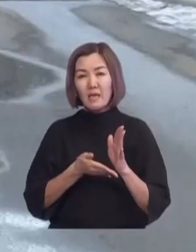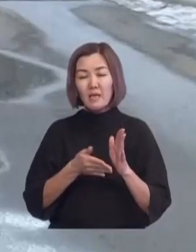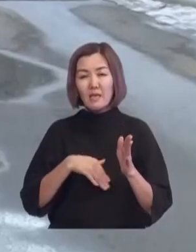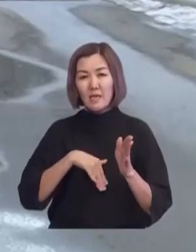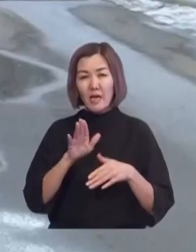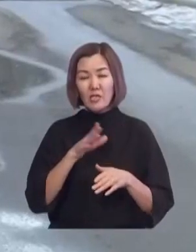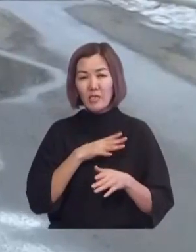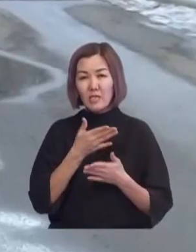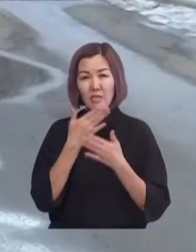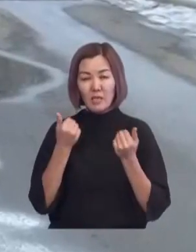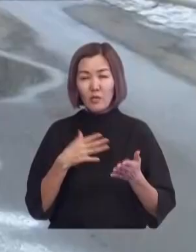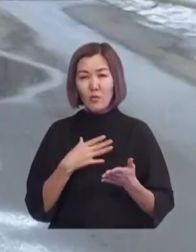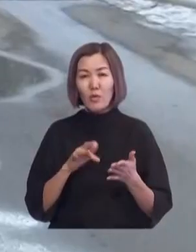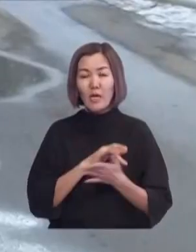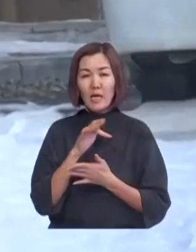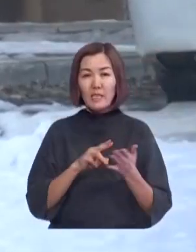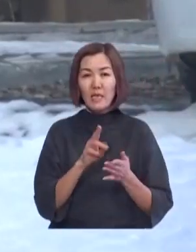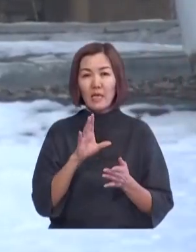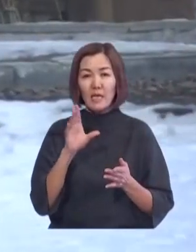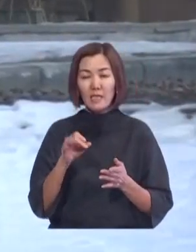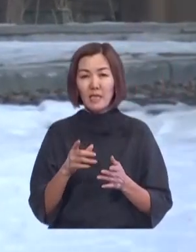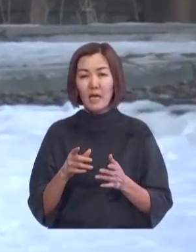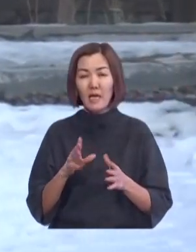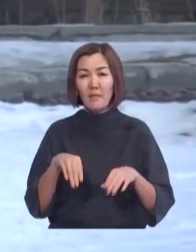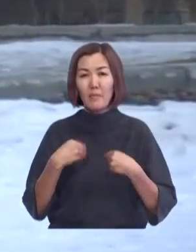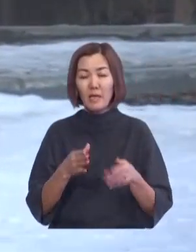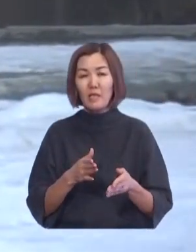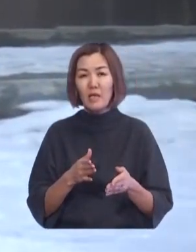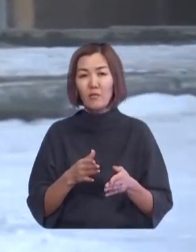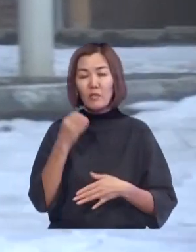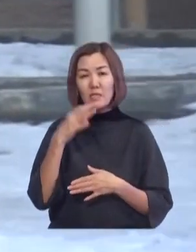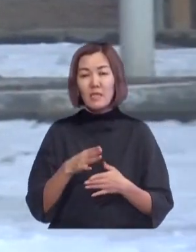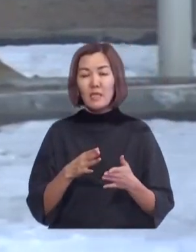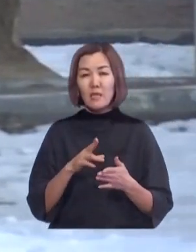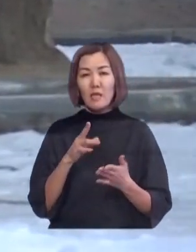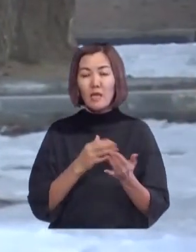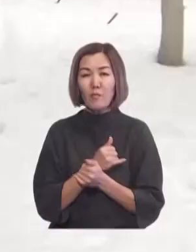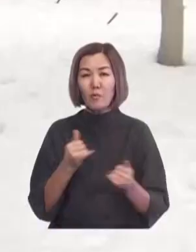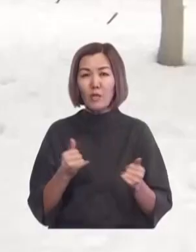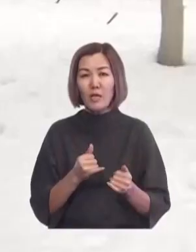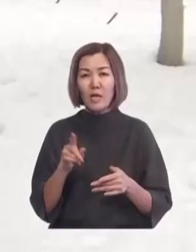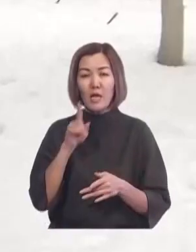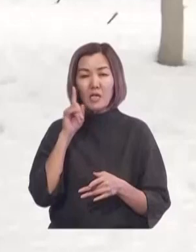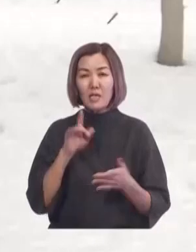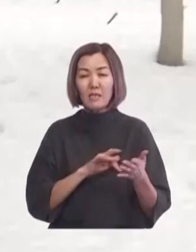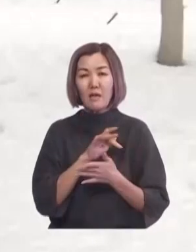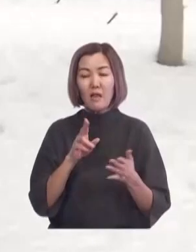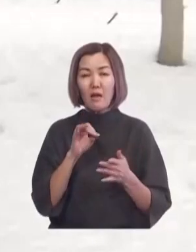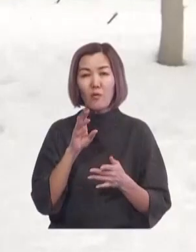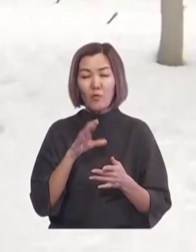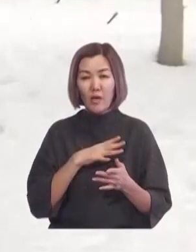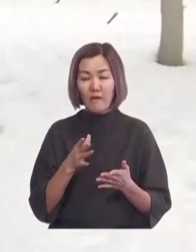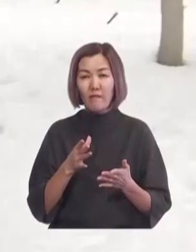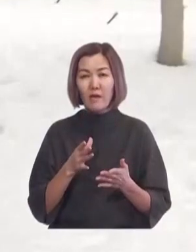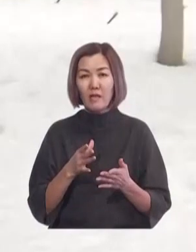своих обязанностей работу городских КСК теперь передадут в компетенцию Центра коммунального обслуживания Жасыл-Кала Кунаев. Новое предприятие